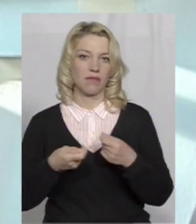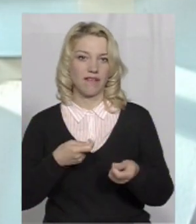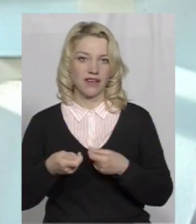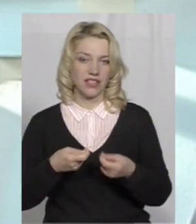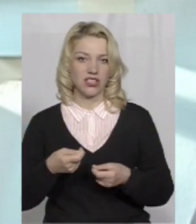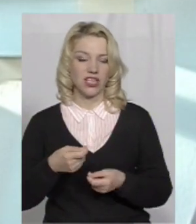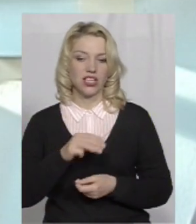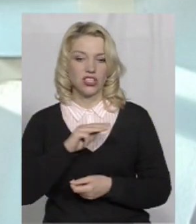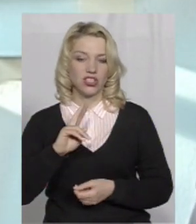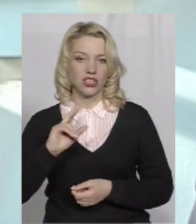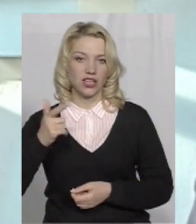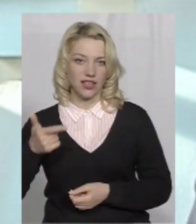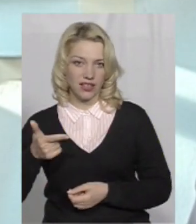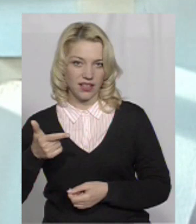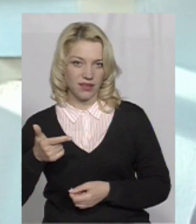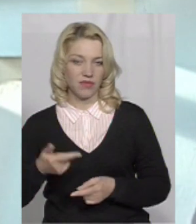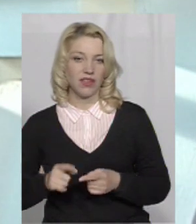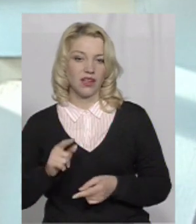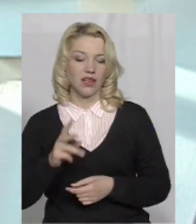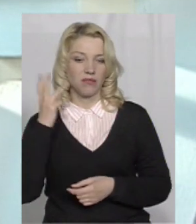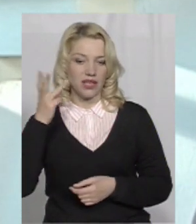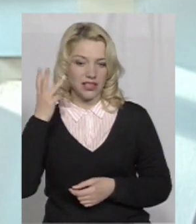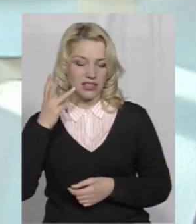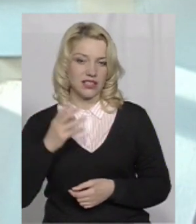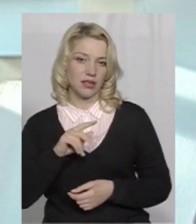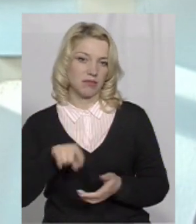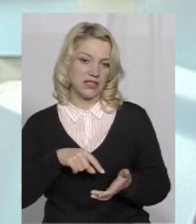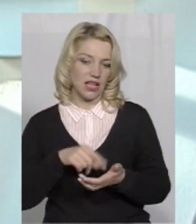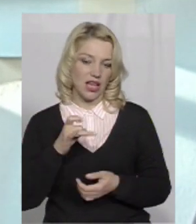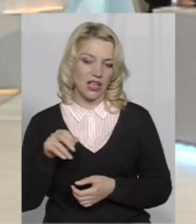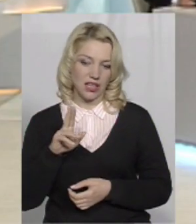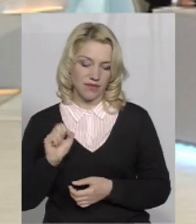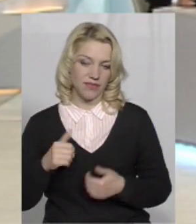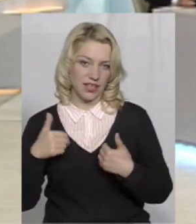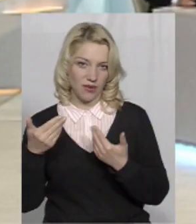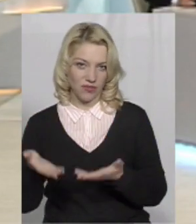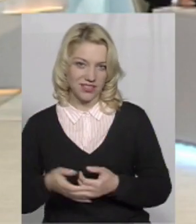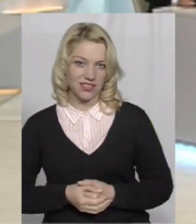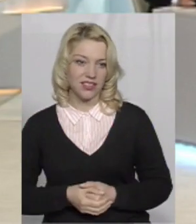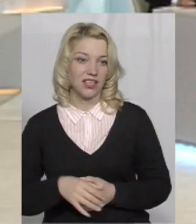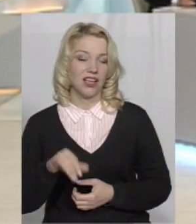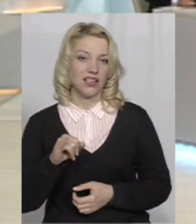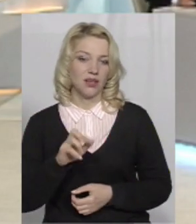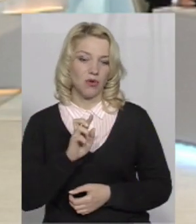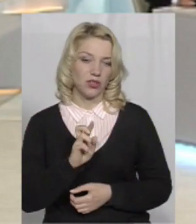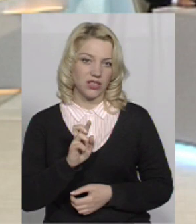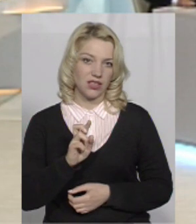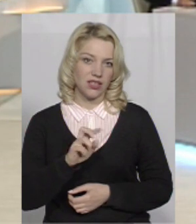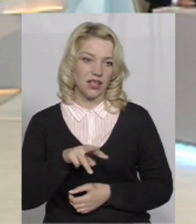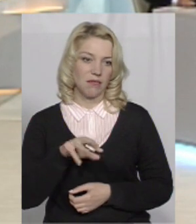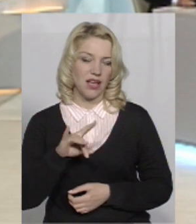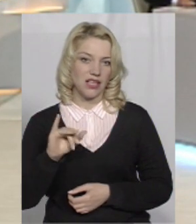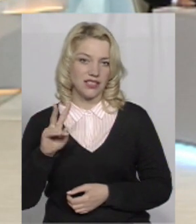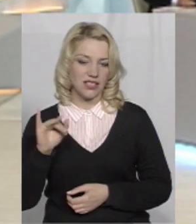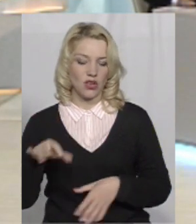управління житлово-комунального господарства Хмельницької міської ради. Вітаю вас, пані Наталя. Я вас вітаю. Та Богдан